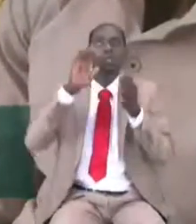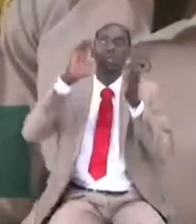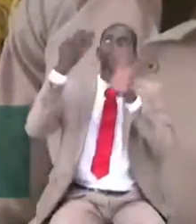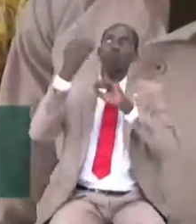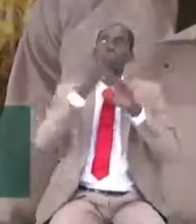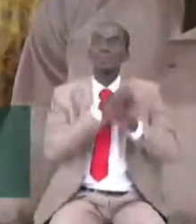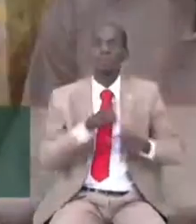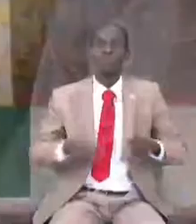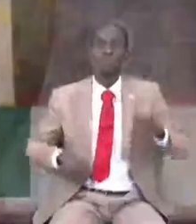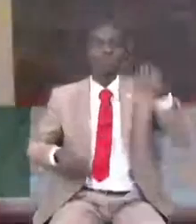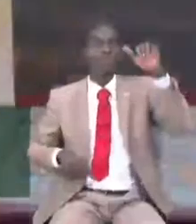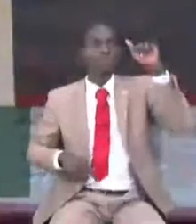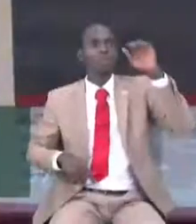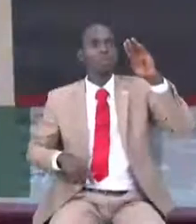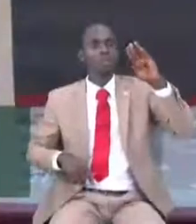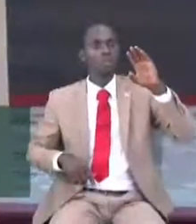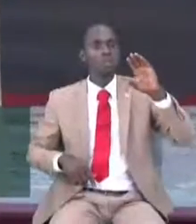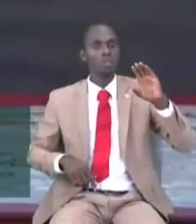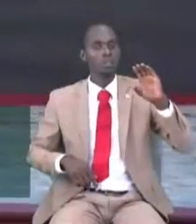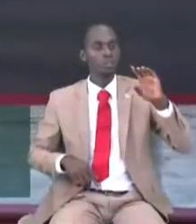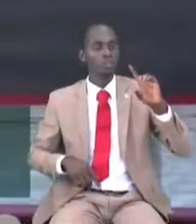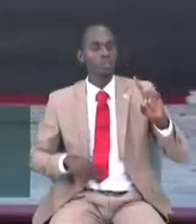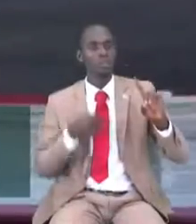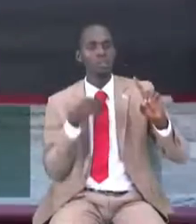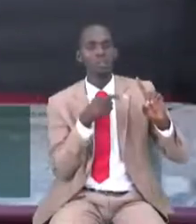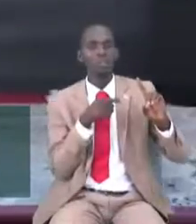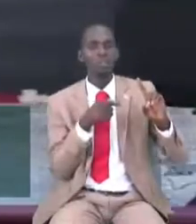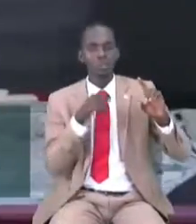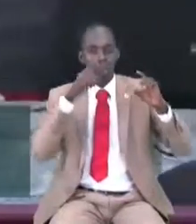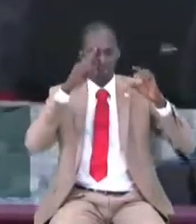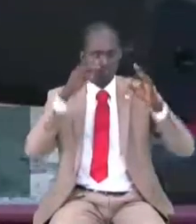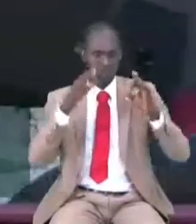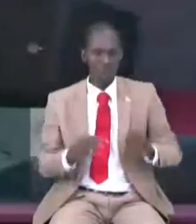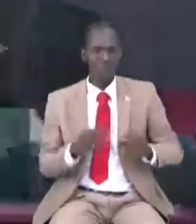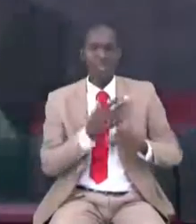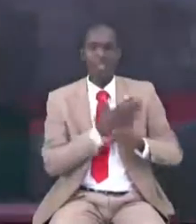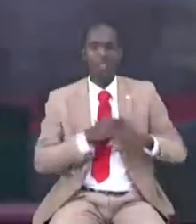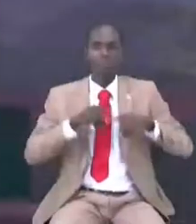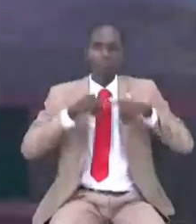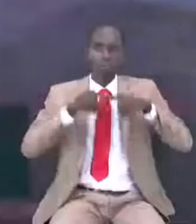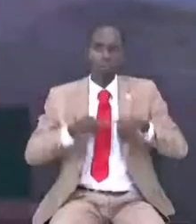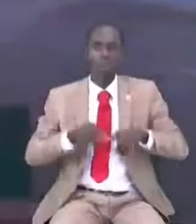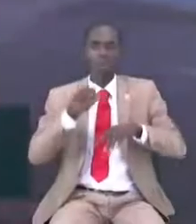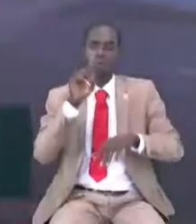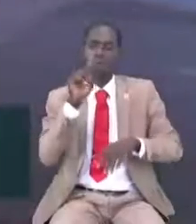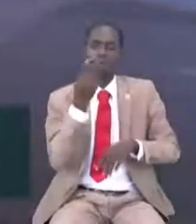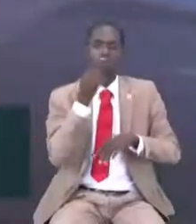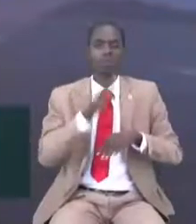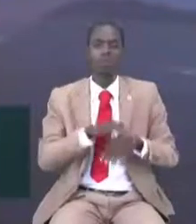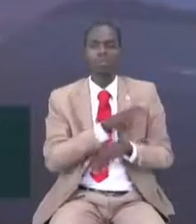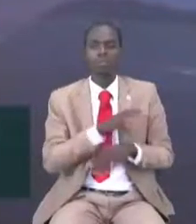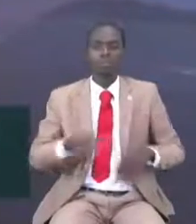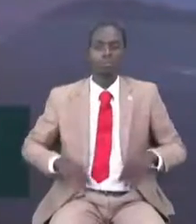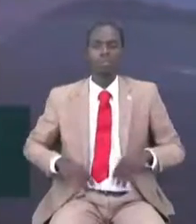décidez et dépendez de Christ seul. Décidez. Et dépendez de Christ seul.